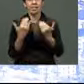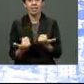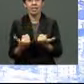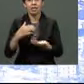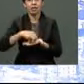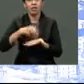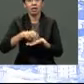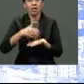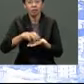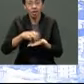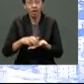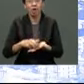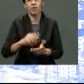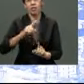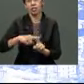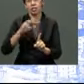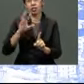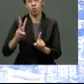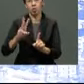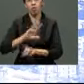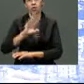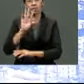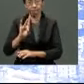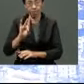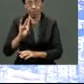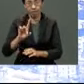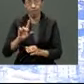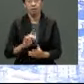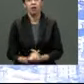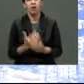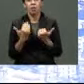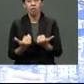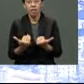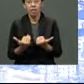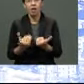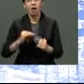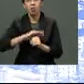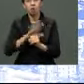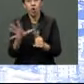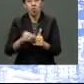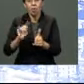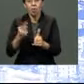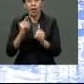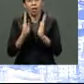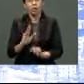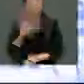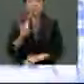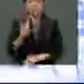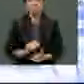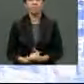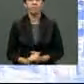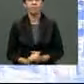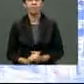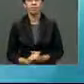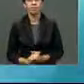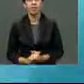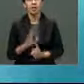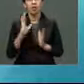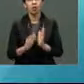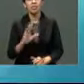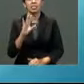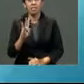การณ์ประจำวันที่8มิถุนายนนะครับวันนี้เรามีรายใหม่7รายครับทั้งหมดใน7ร